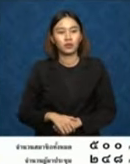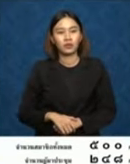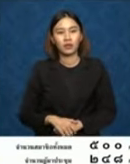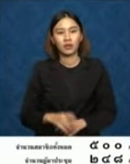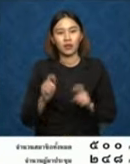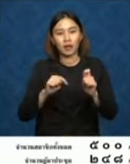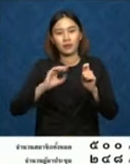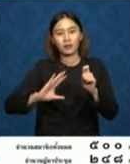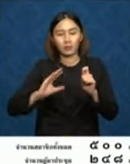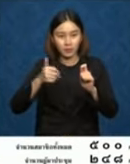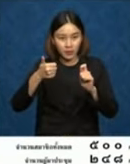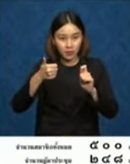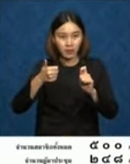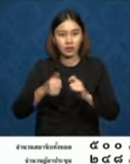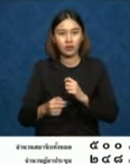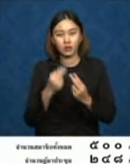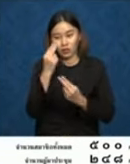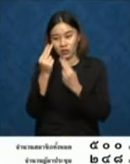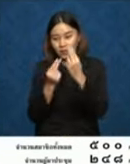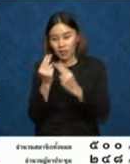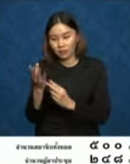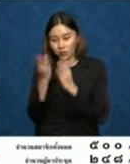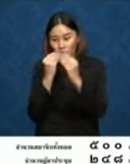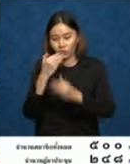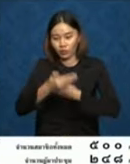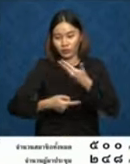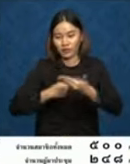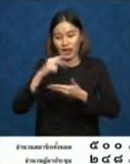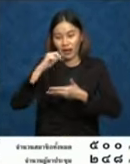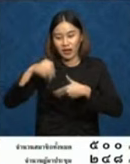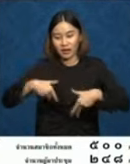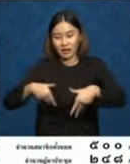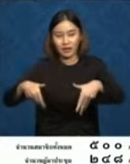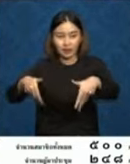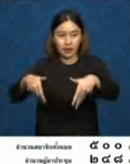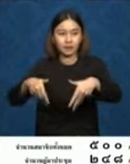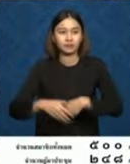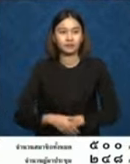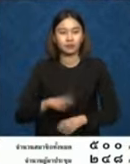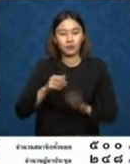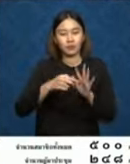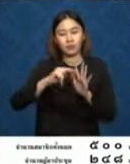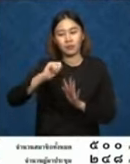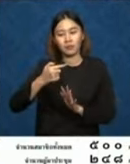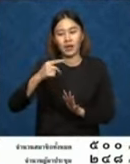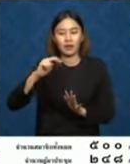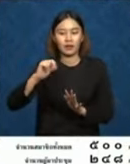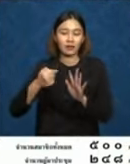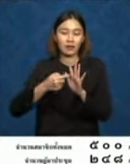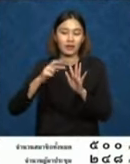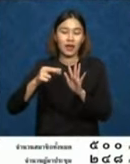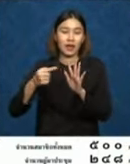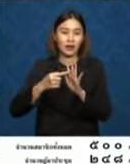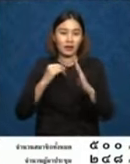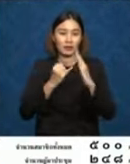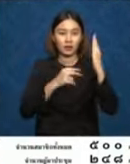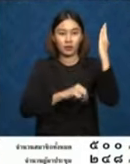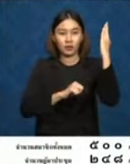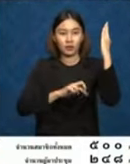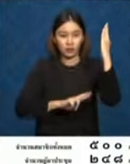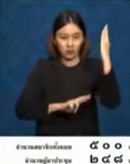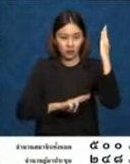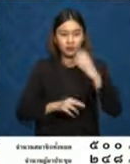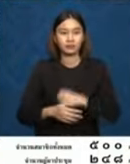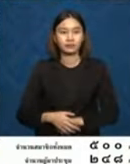ำเภอเมืองนะครับแล้วก็ชมตลาดน้ำแม่น้ำบางนาราเขตเทศบาลเมืองนราธิวาสนะครับ